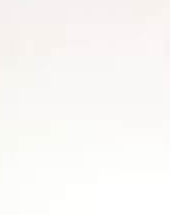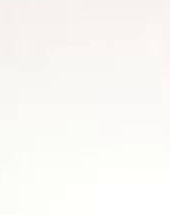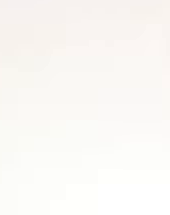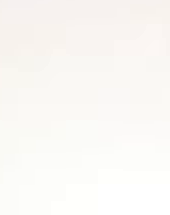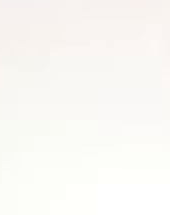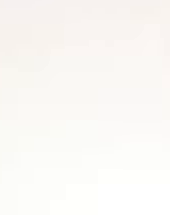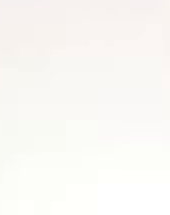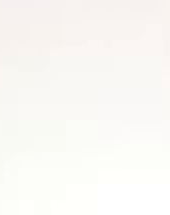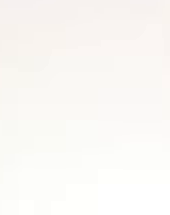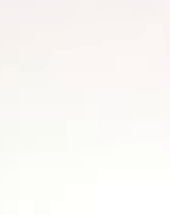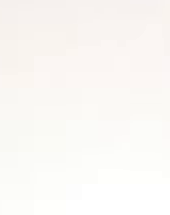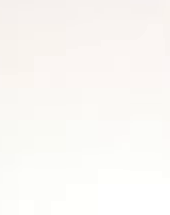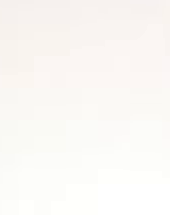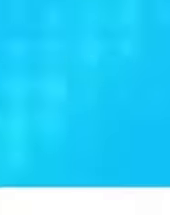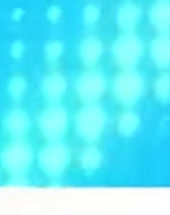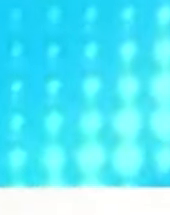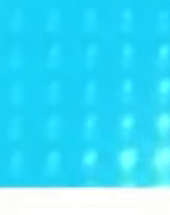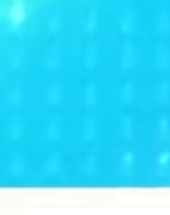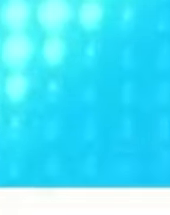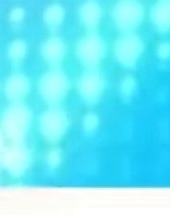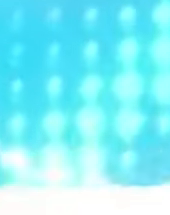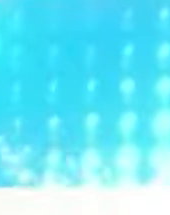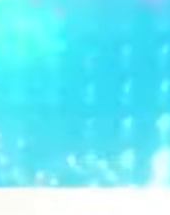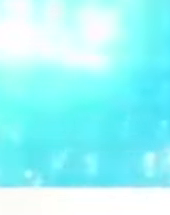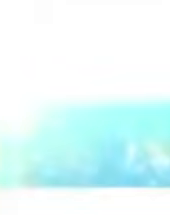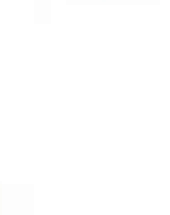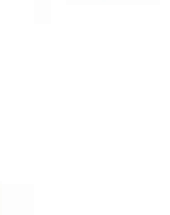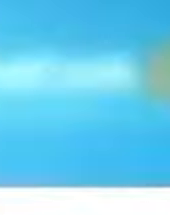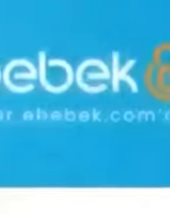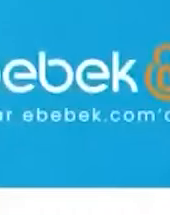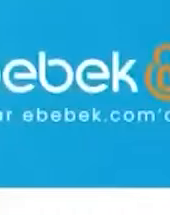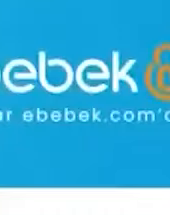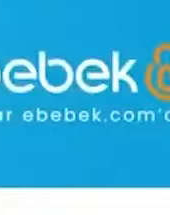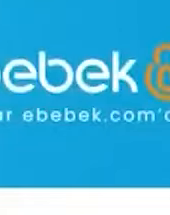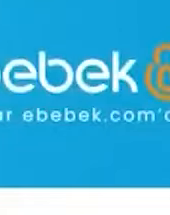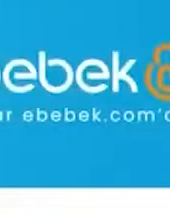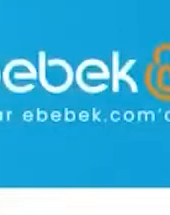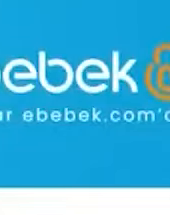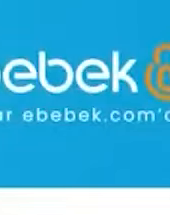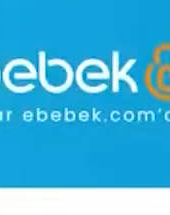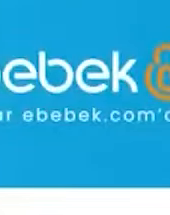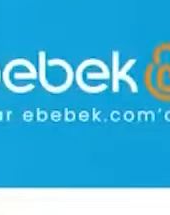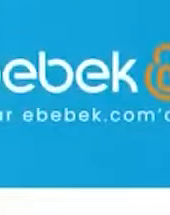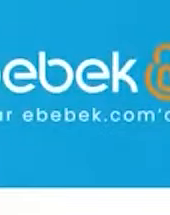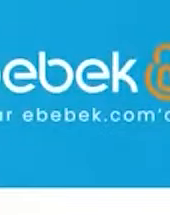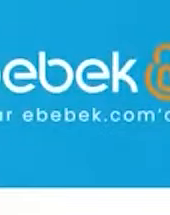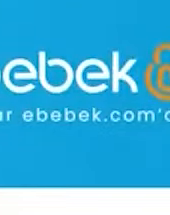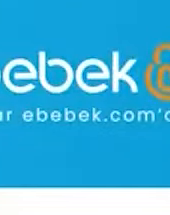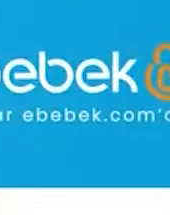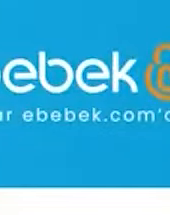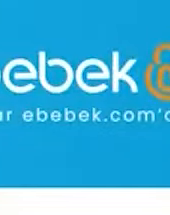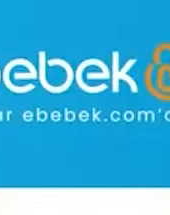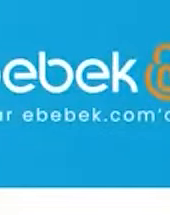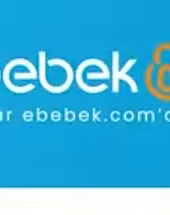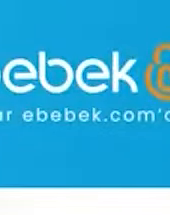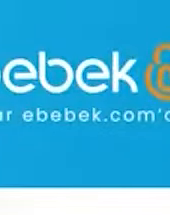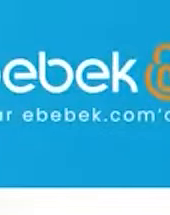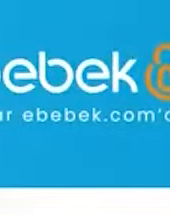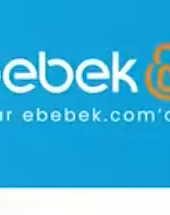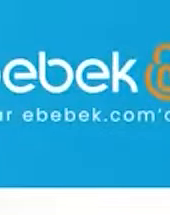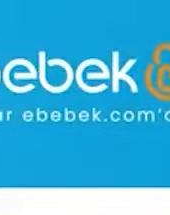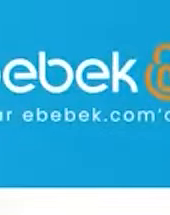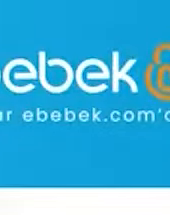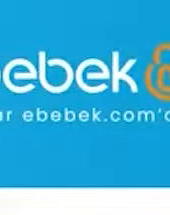geldiniz? Şimdi onlarla ilgili çok önemli bir sürpriz var cebimde. Ben çıkarayım mı bence? Sonra